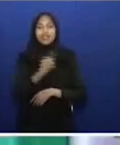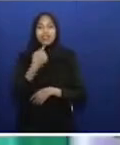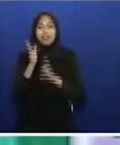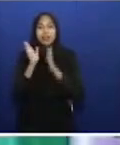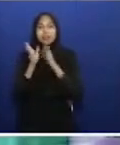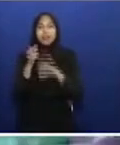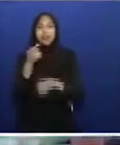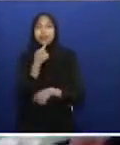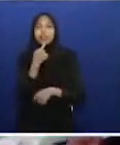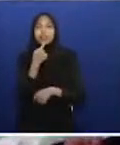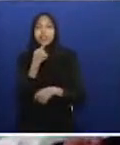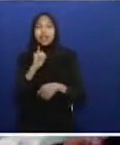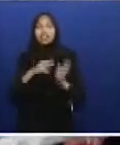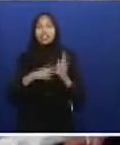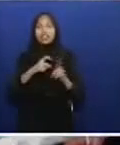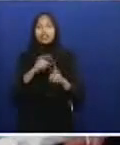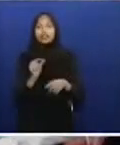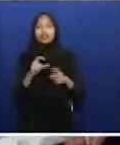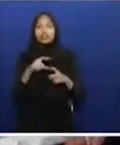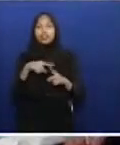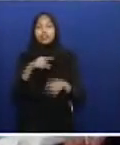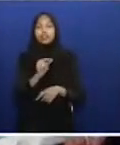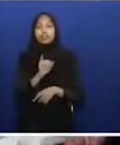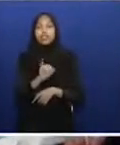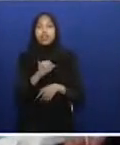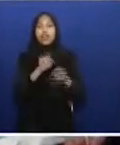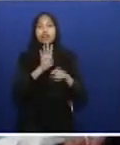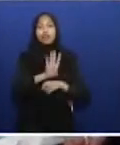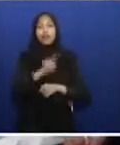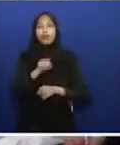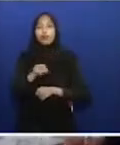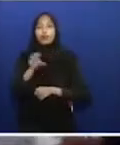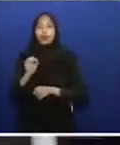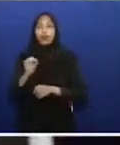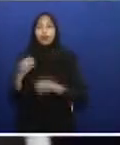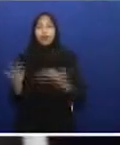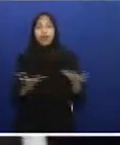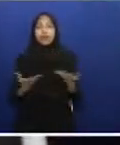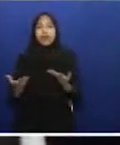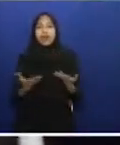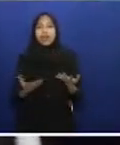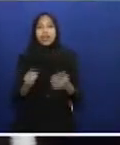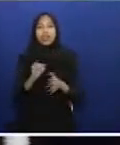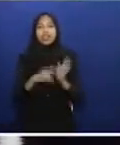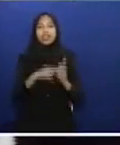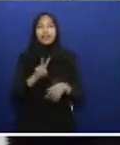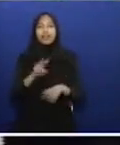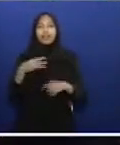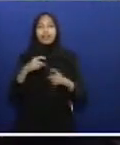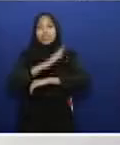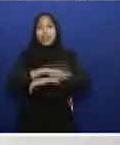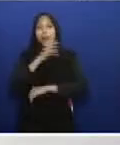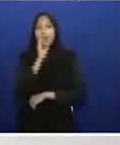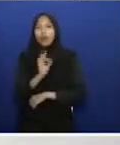tentang industri 4.0, saya ingin memetakan tentang bagaimana investasi yang masuk di